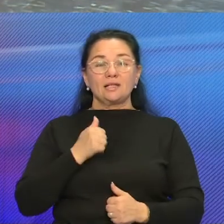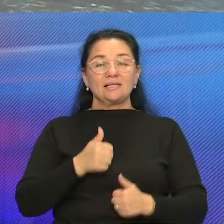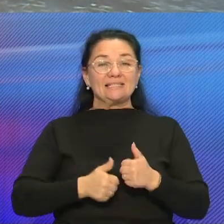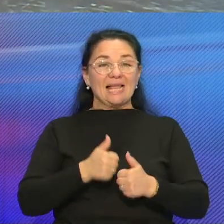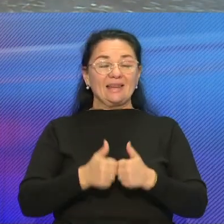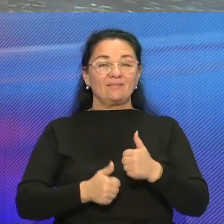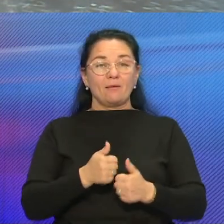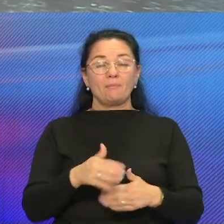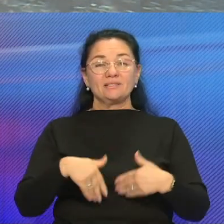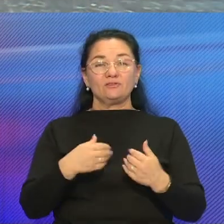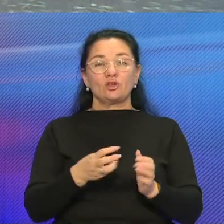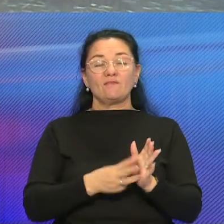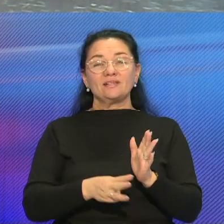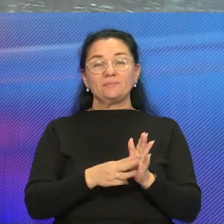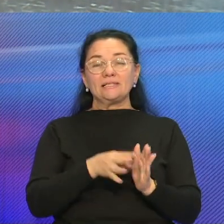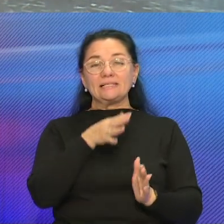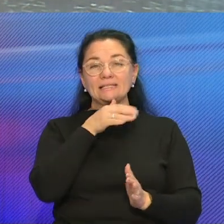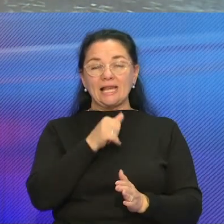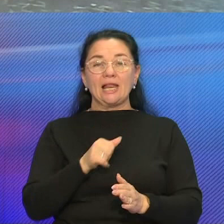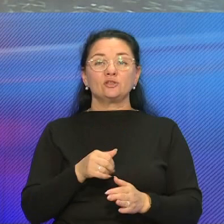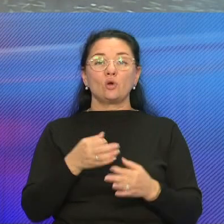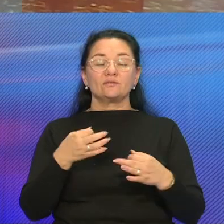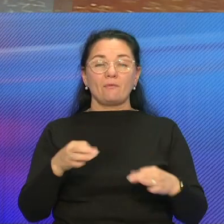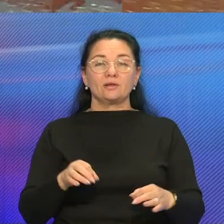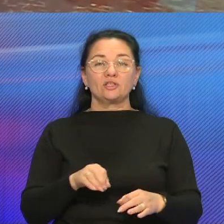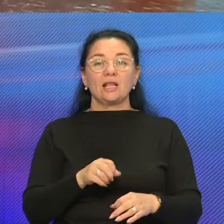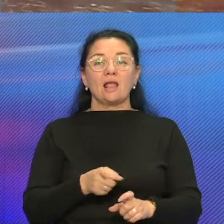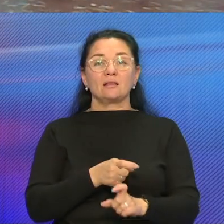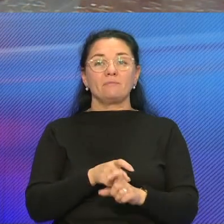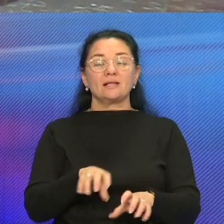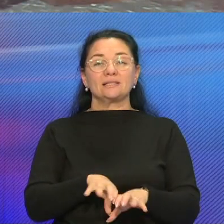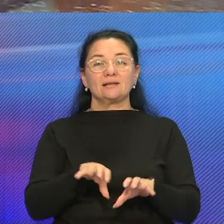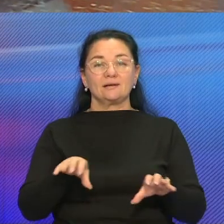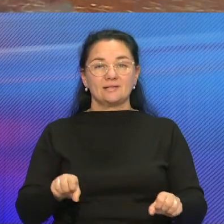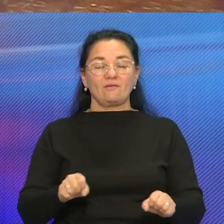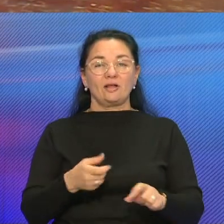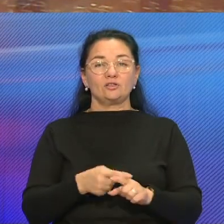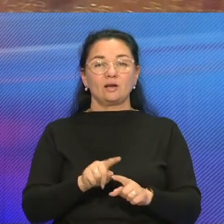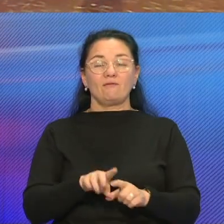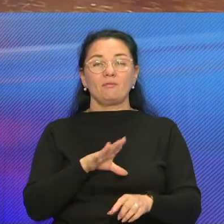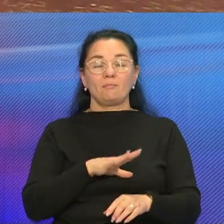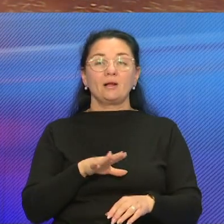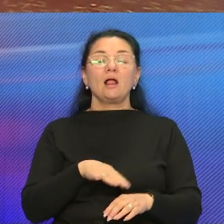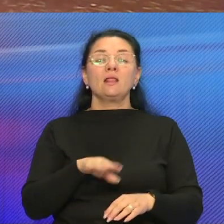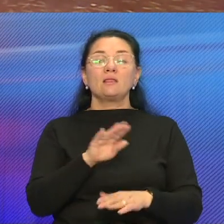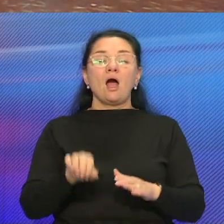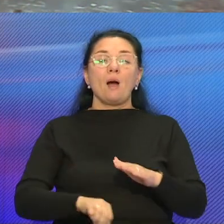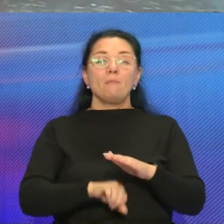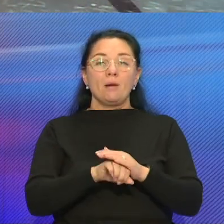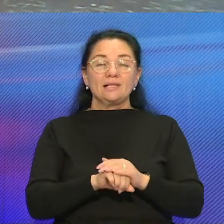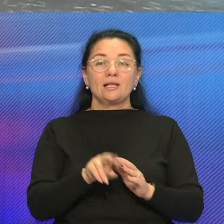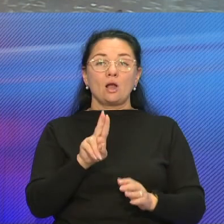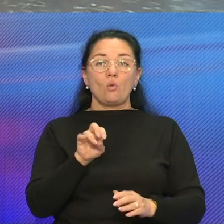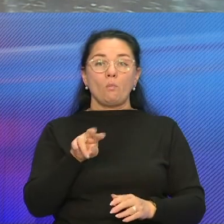прасвечэнная 80-годзю вызваліні Беларусі а немецко-фашысткіх захапнікаў, стартавалі на базі дзіцяшіга аздаравліншіга лагера Купалінка.